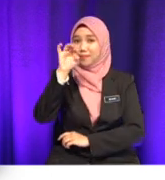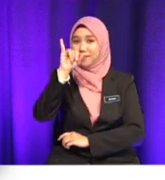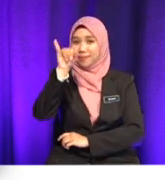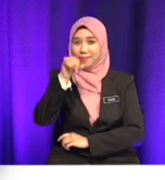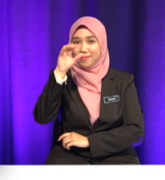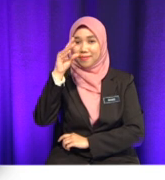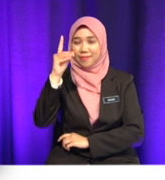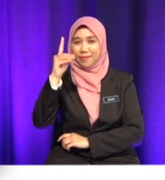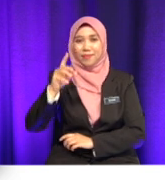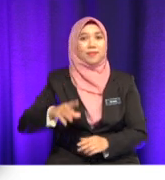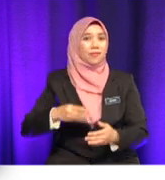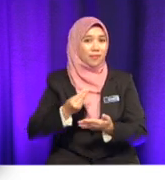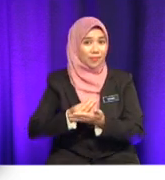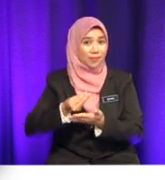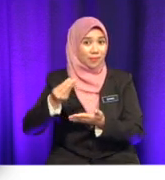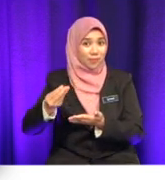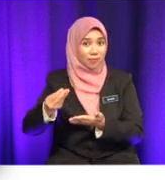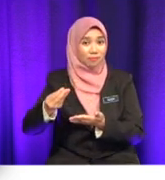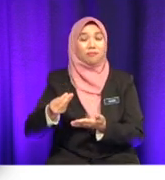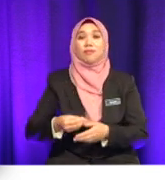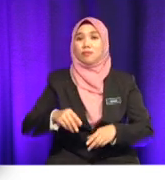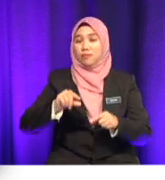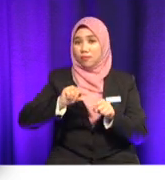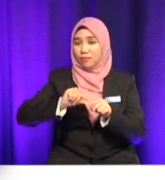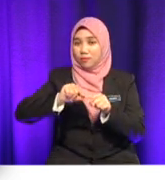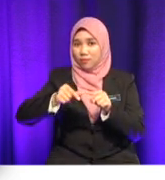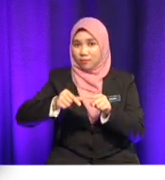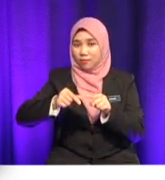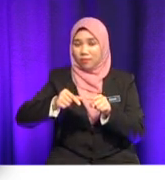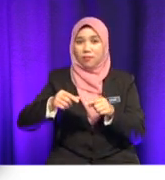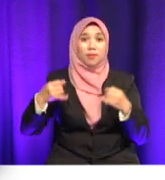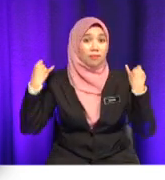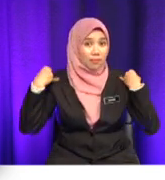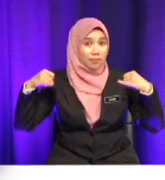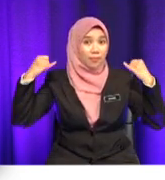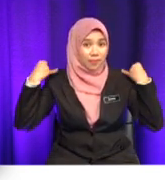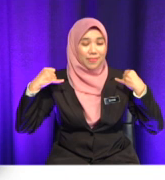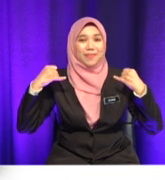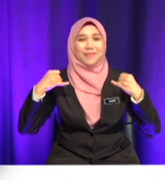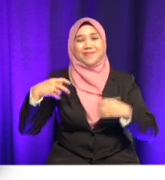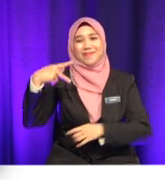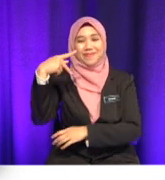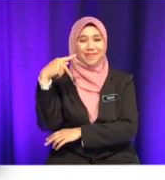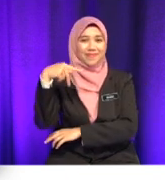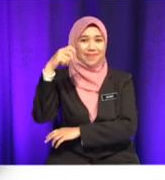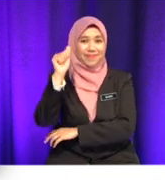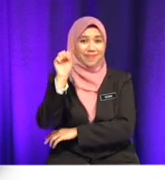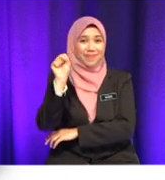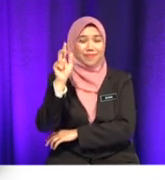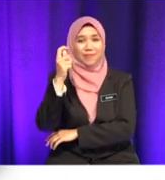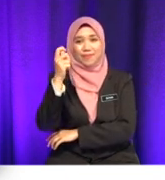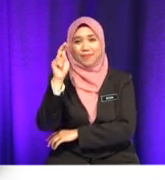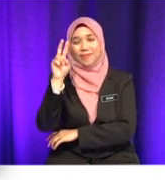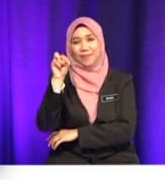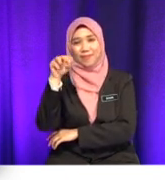menjual udang mengikut size Pak Majid menjual udang di pasar tumpeng